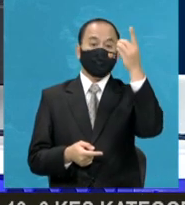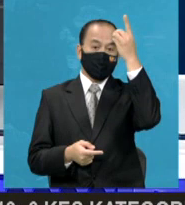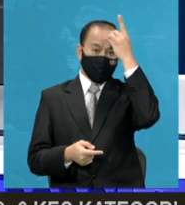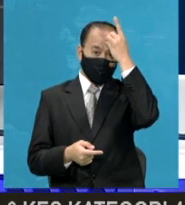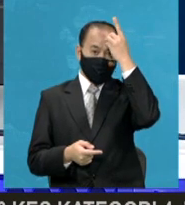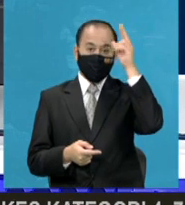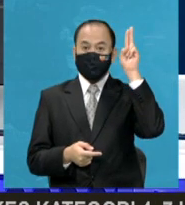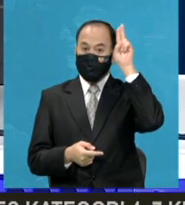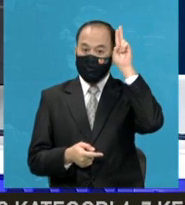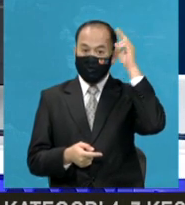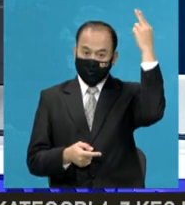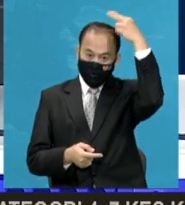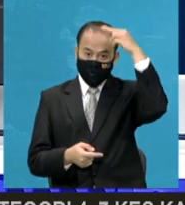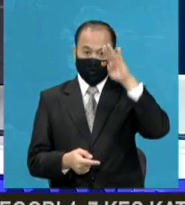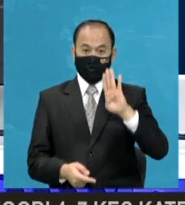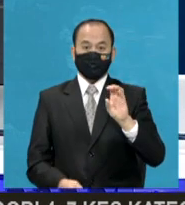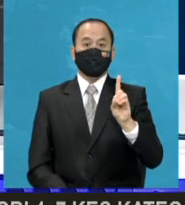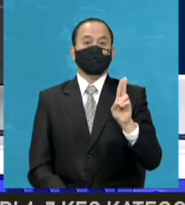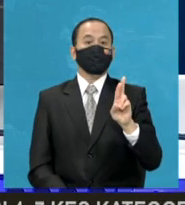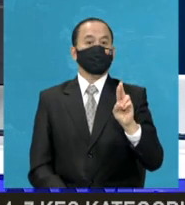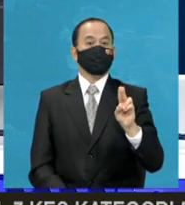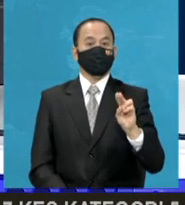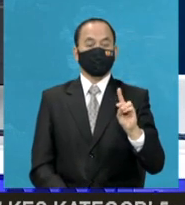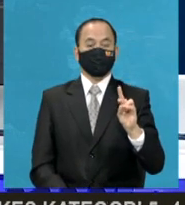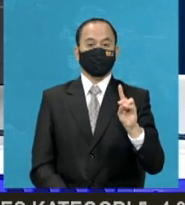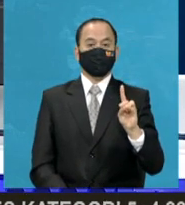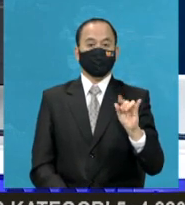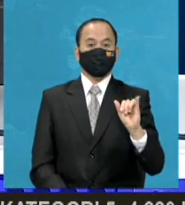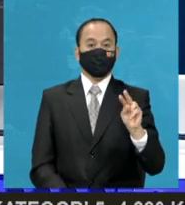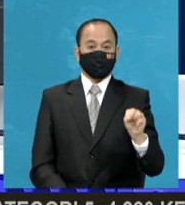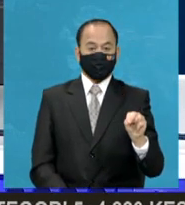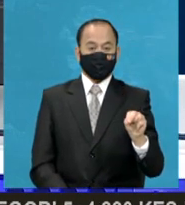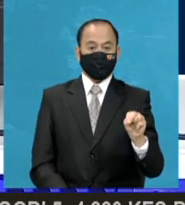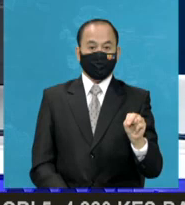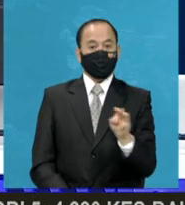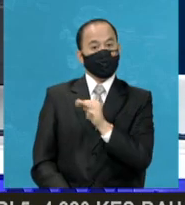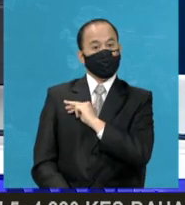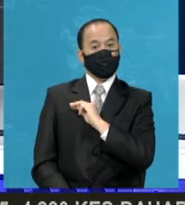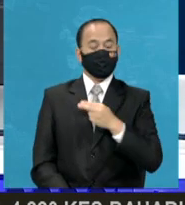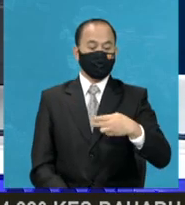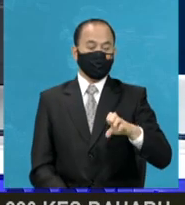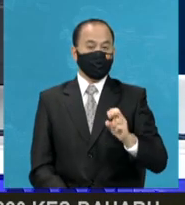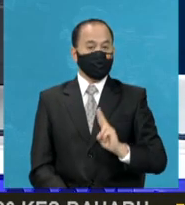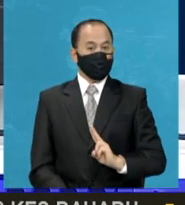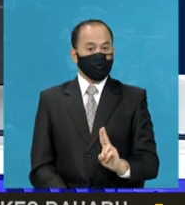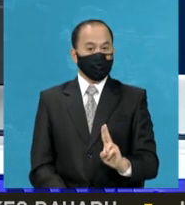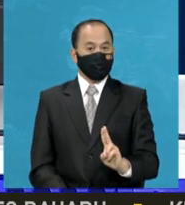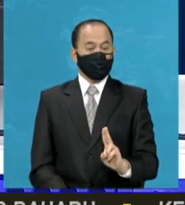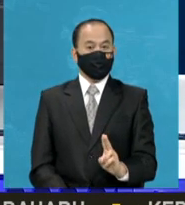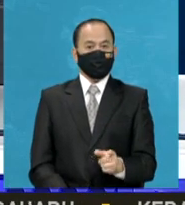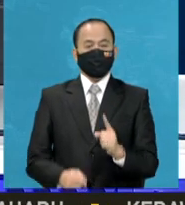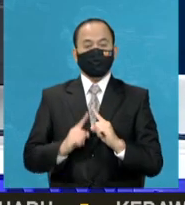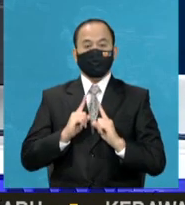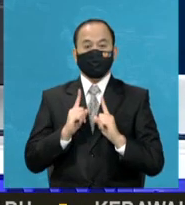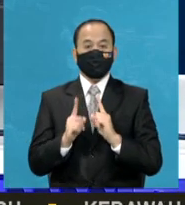Ustaz Haji Awang badrodin band pengarah dachshund menteri hal-hal utama mula-mula